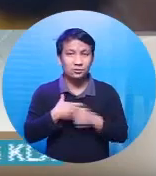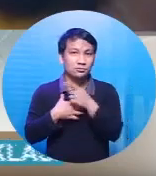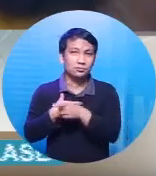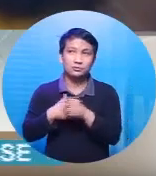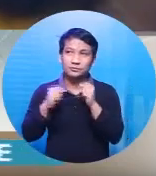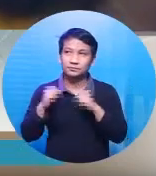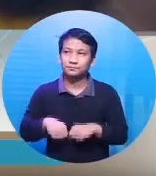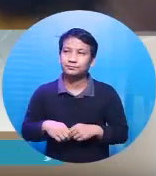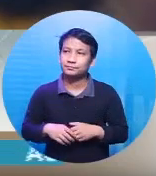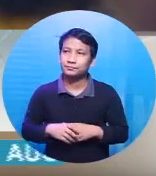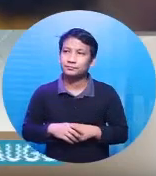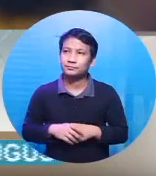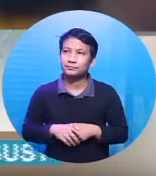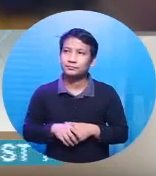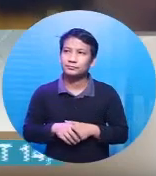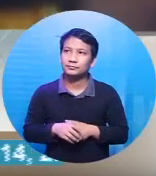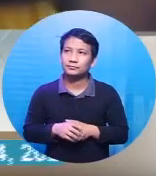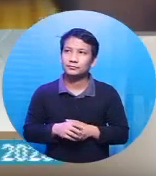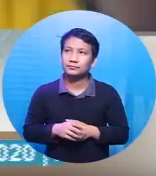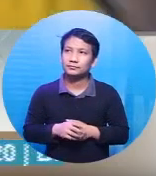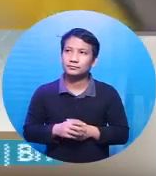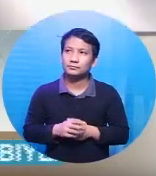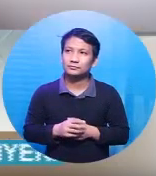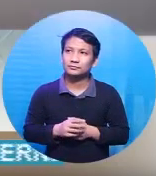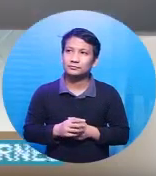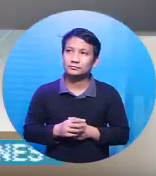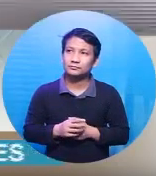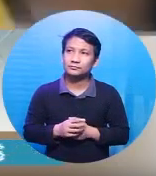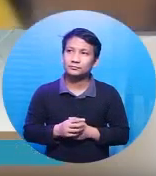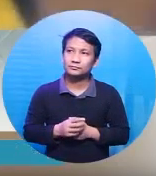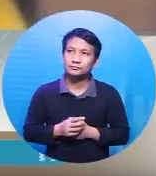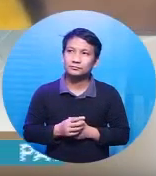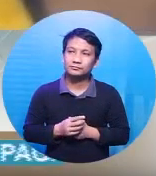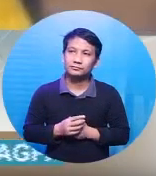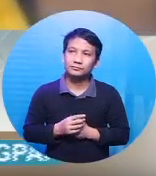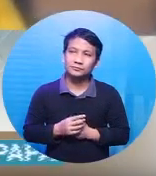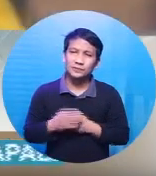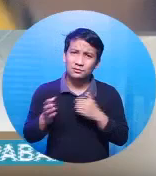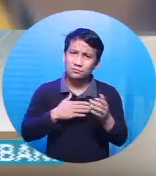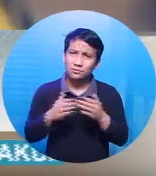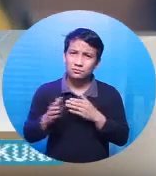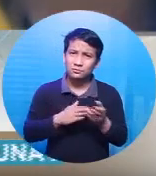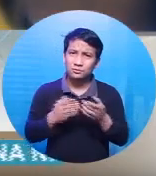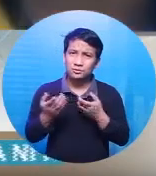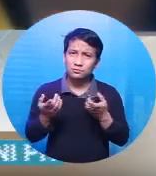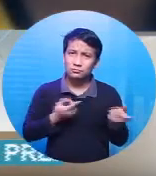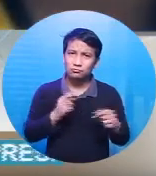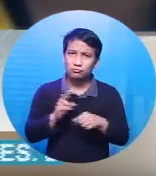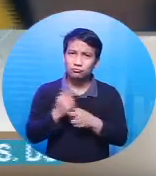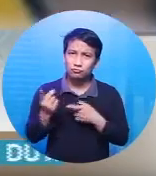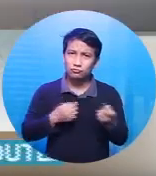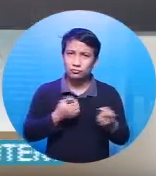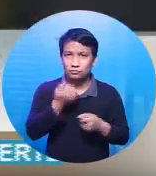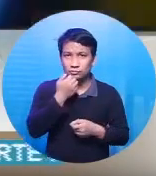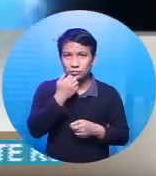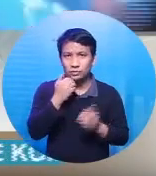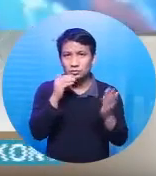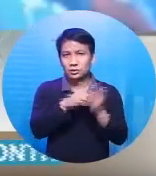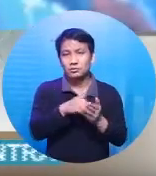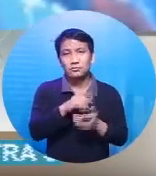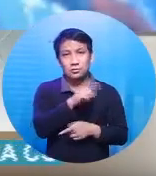hindi. So now, this is the only way out na para hindi ka makasuhan doon mga pinagsasabi mong masama against dito kay Jasmine, you